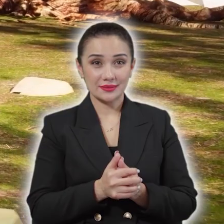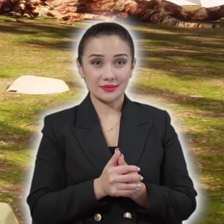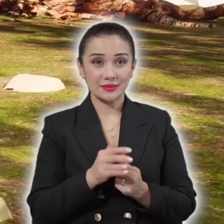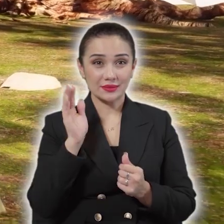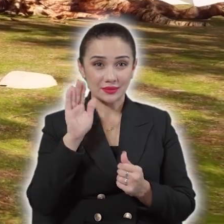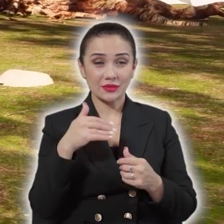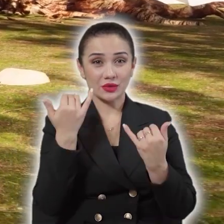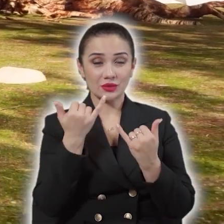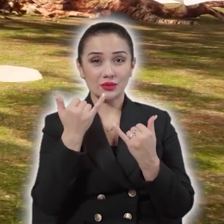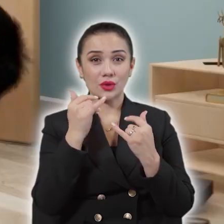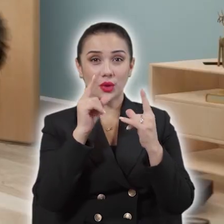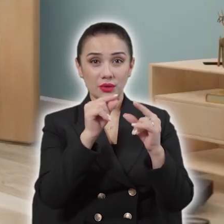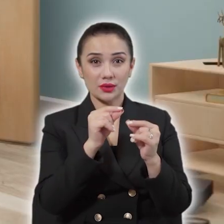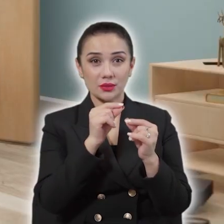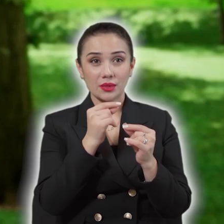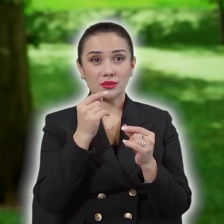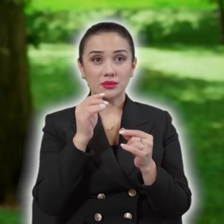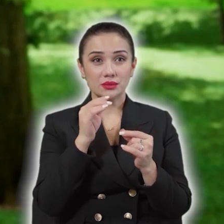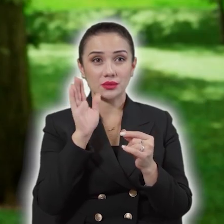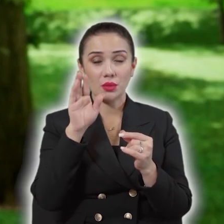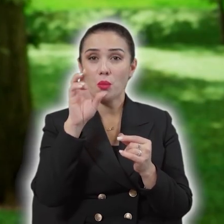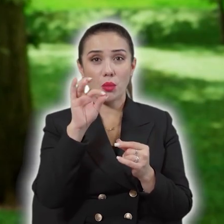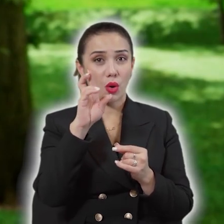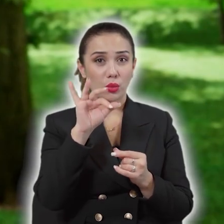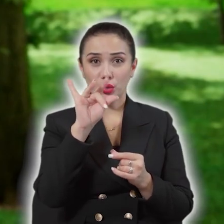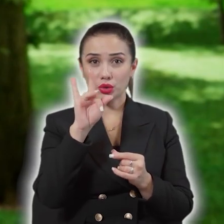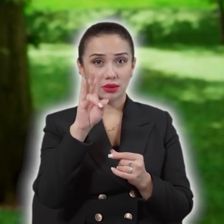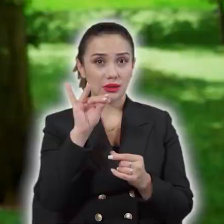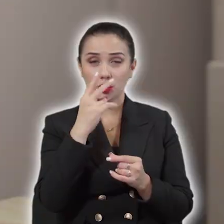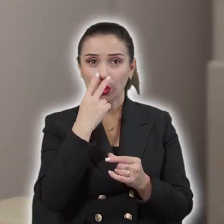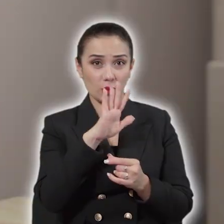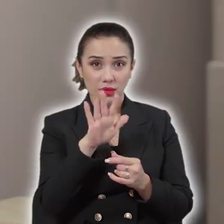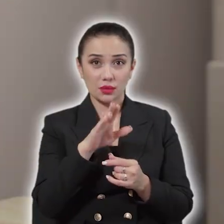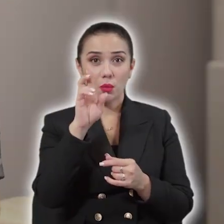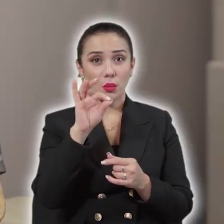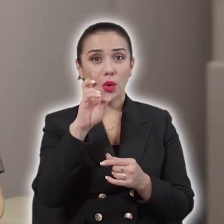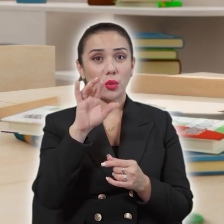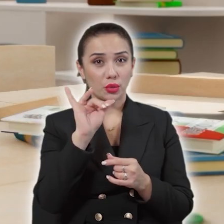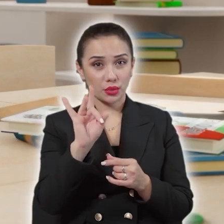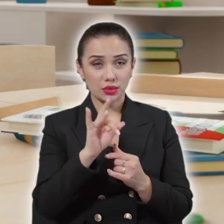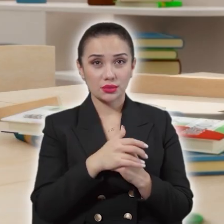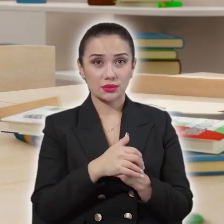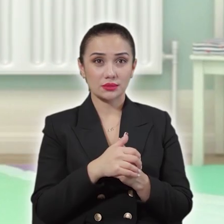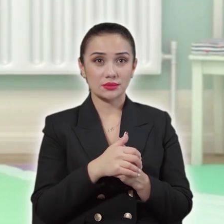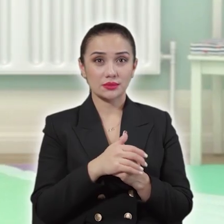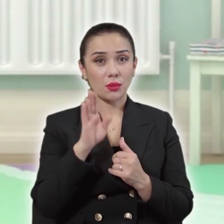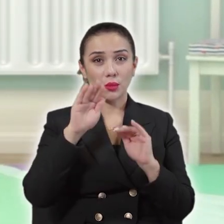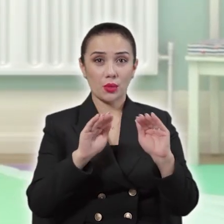Hoy, hoy. Seni hozir zo'r joyga olib ketaman. Ha, Boburjon. Xo'p, nima? Boburni ko'rmadingmi? Bobur, bolalar